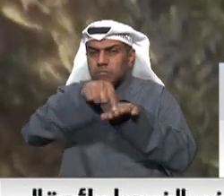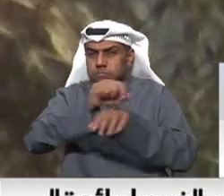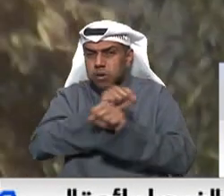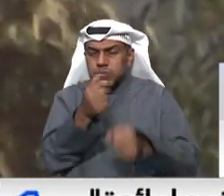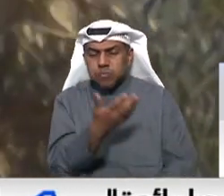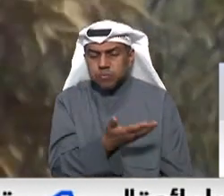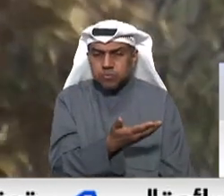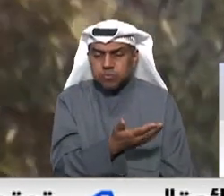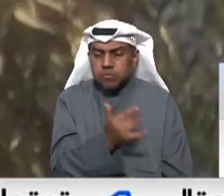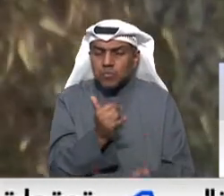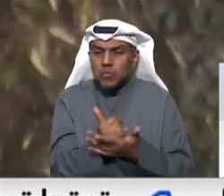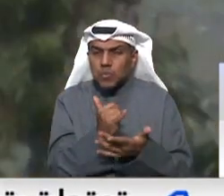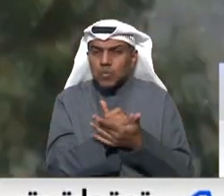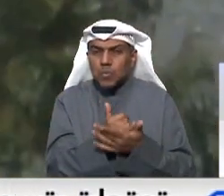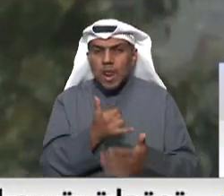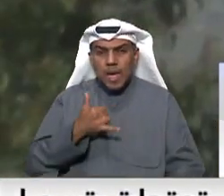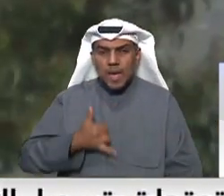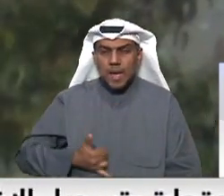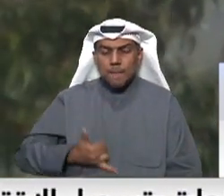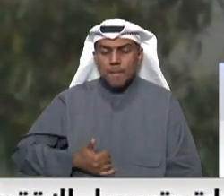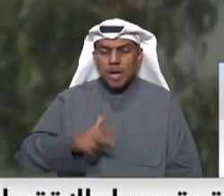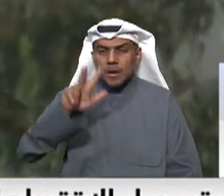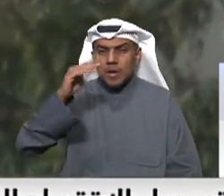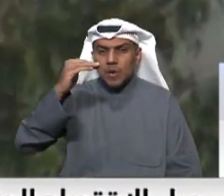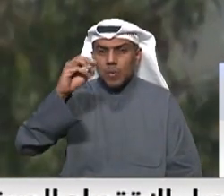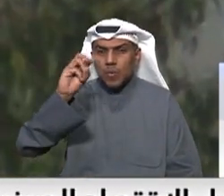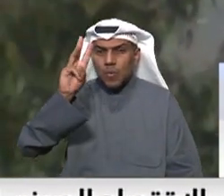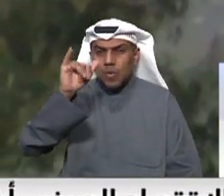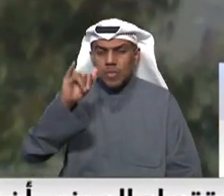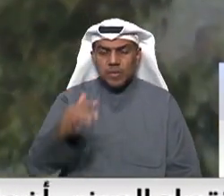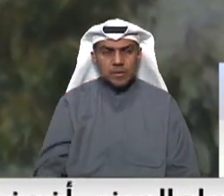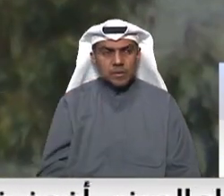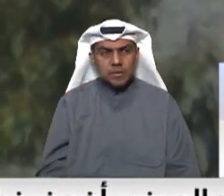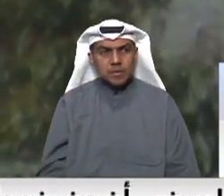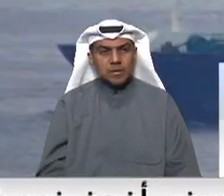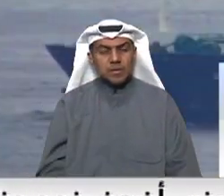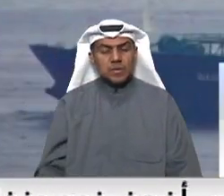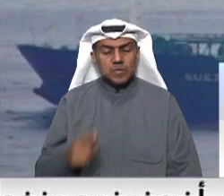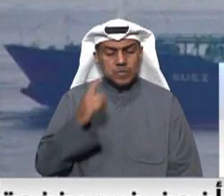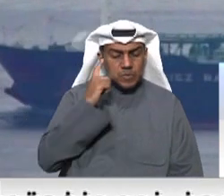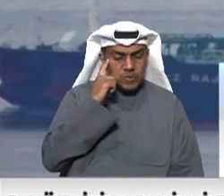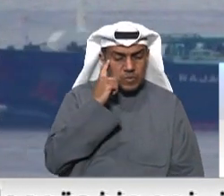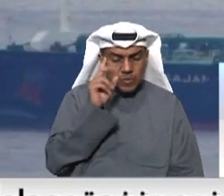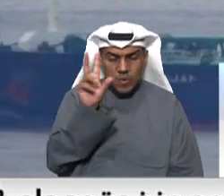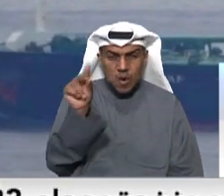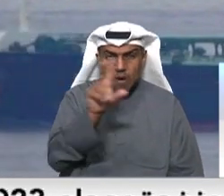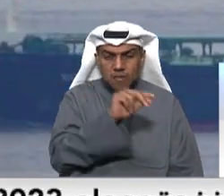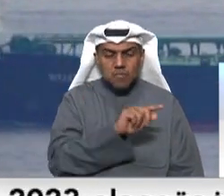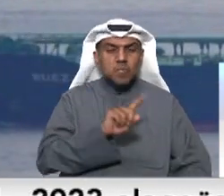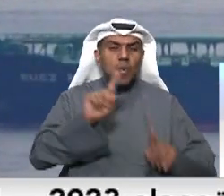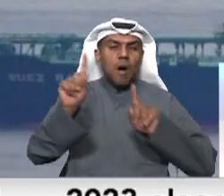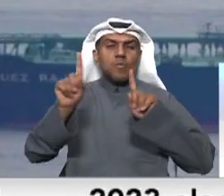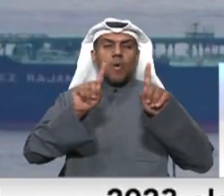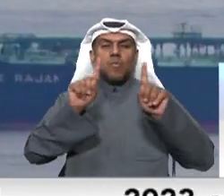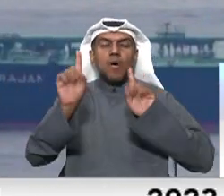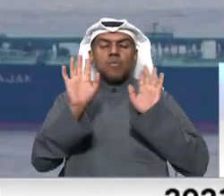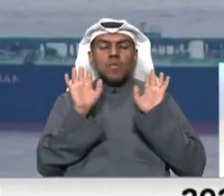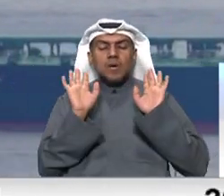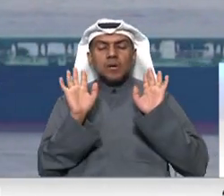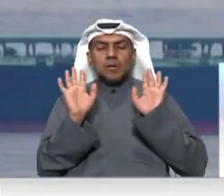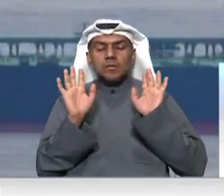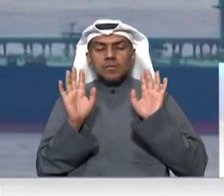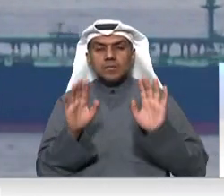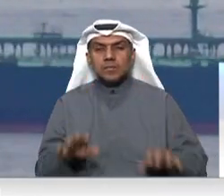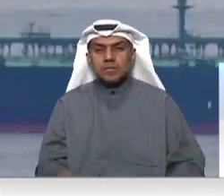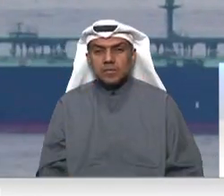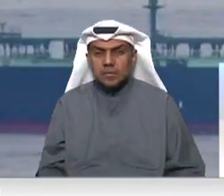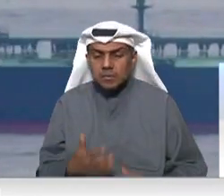وصل حد المناوشات وتطبيق قانون حامورابي العين بالعين بين واشنطن وطهران التي قامت بحجز ناقله